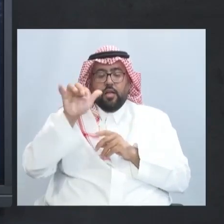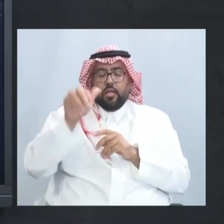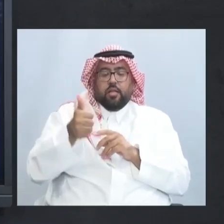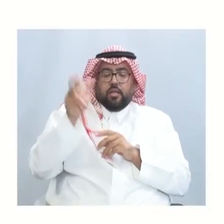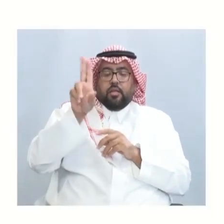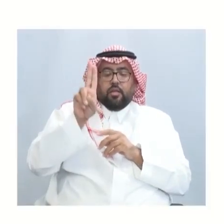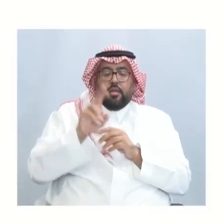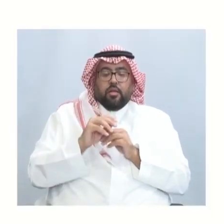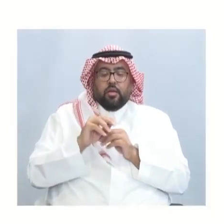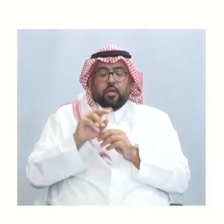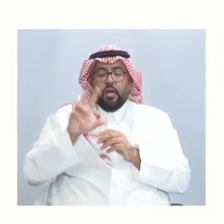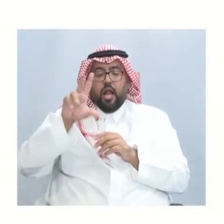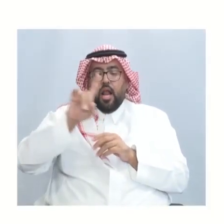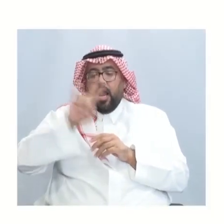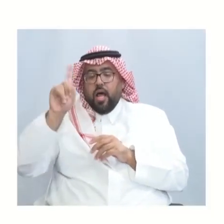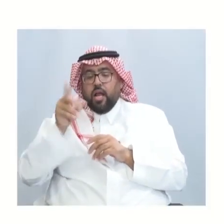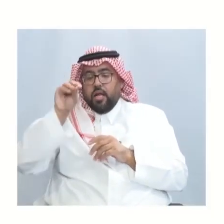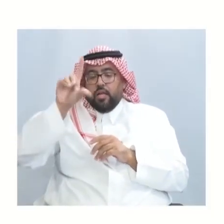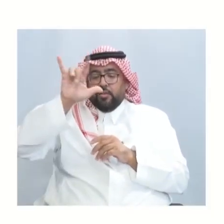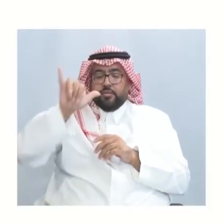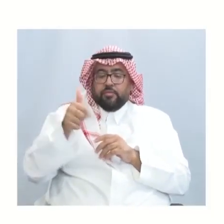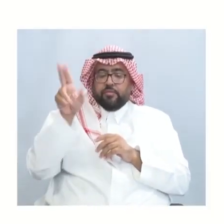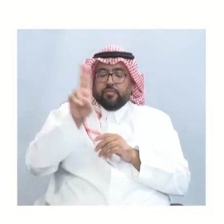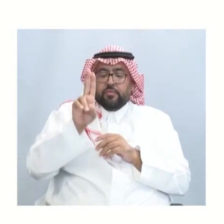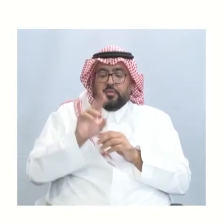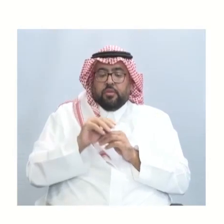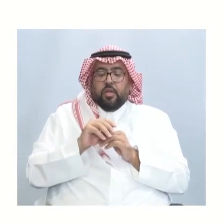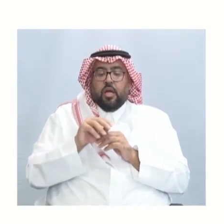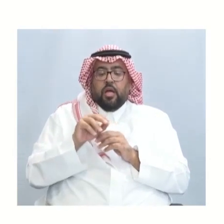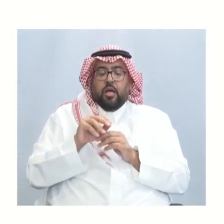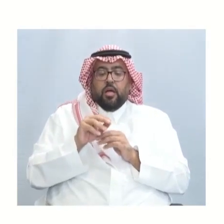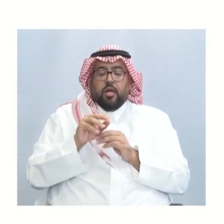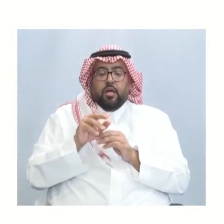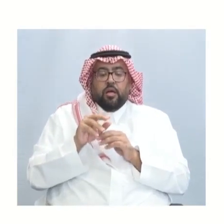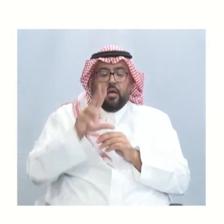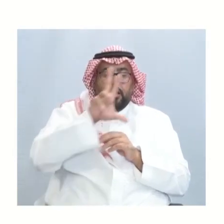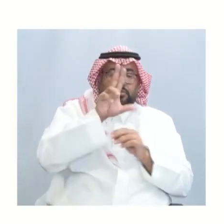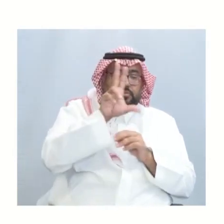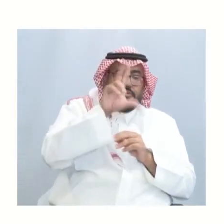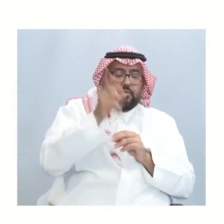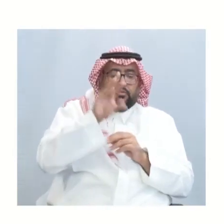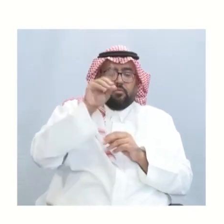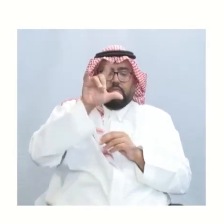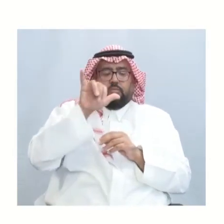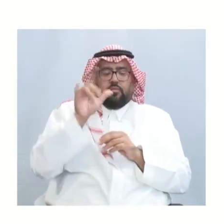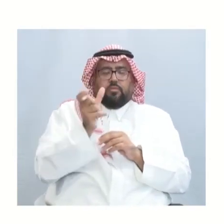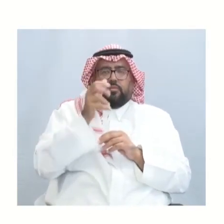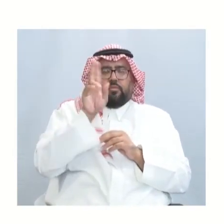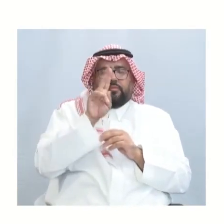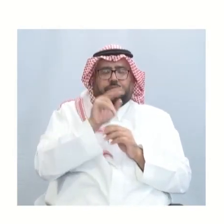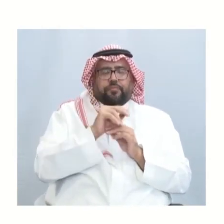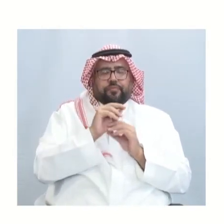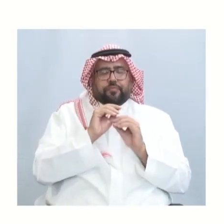الى الرهليات وال الرهليات نقصد بالرهن هو الغشاء الرهلي الحيوانات